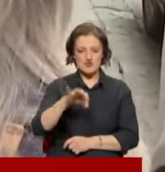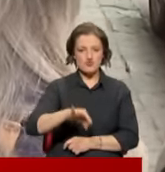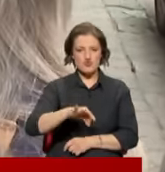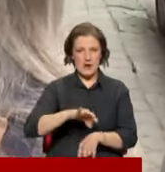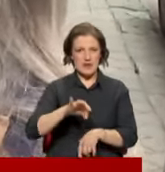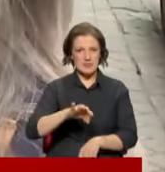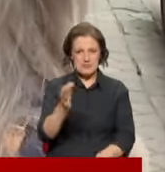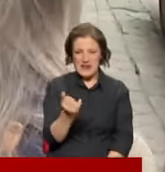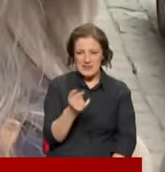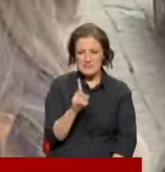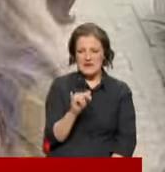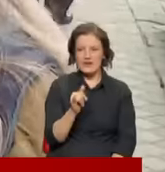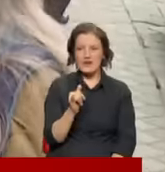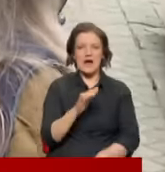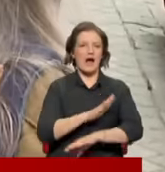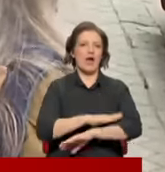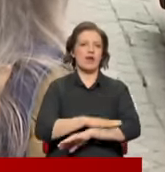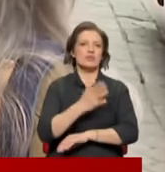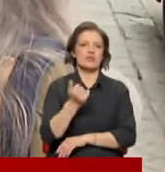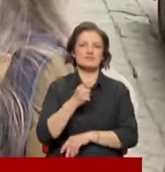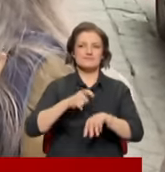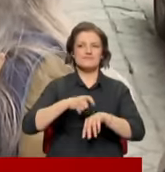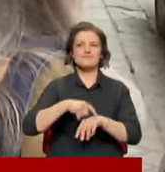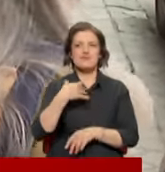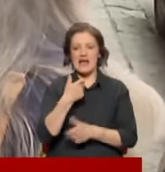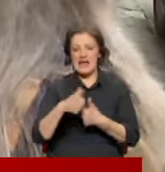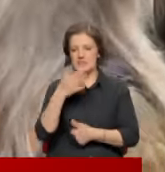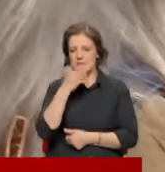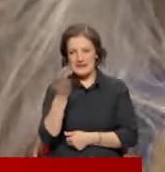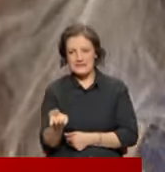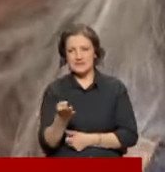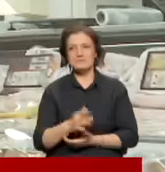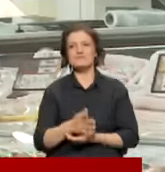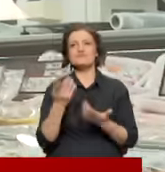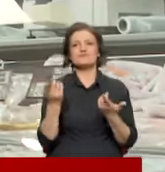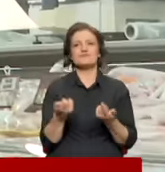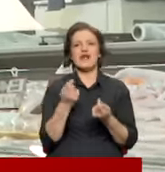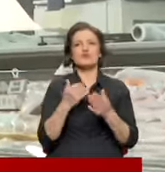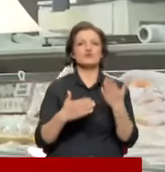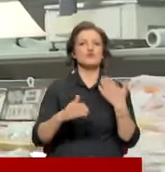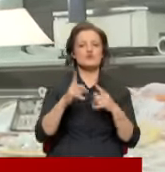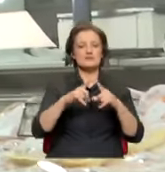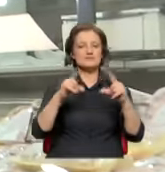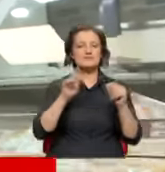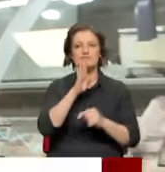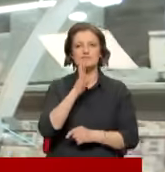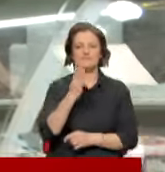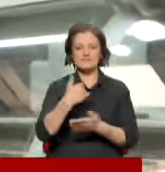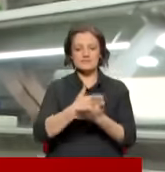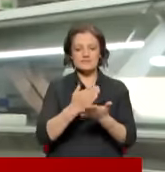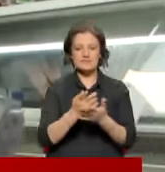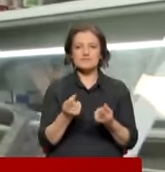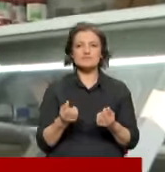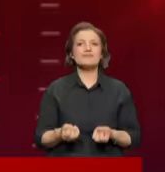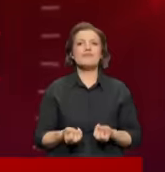aldım bir kilo kanat. Eşim de emekli, ben de emekliyim. Çalışması herhalde geçinemeyiz. En yüksek banknot bu 4 ürünü birden